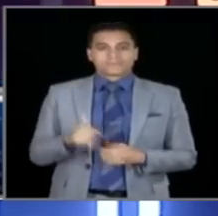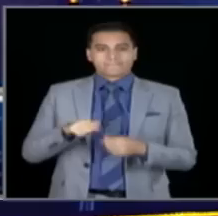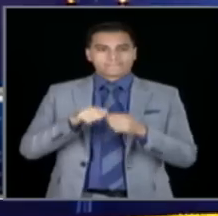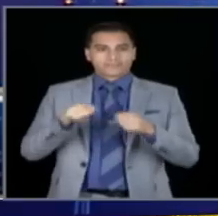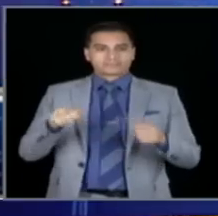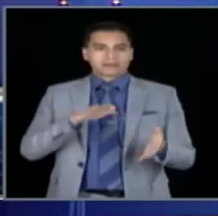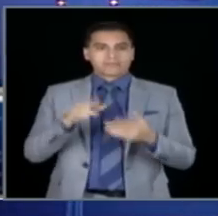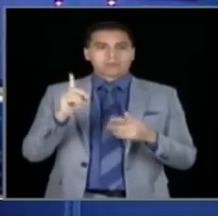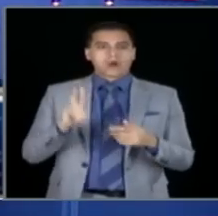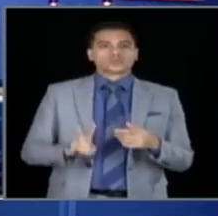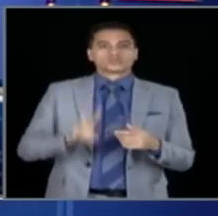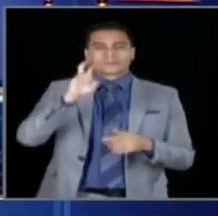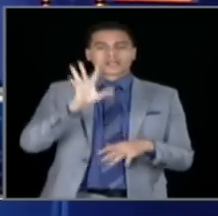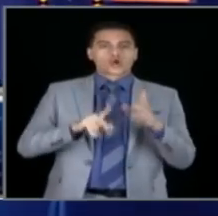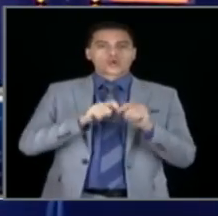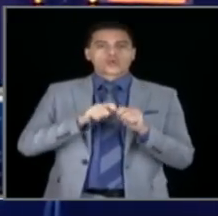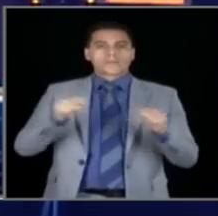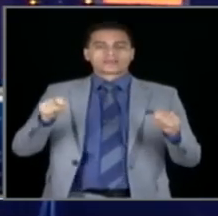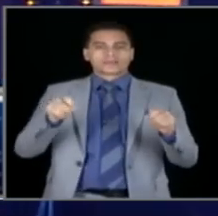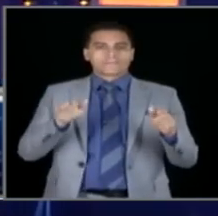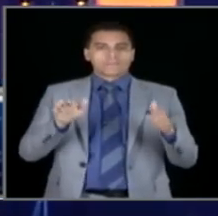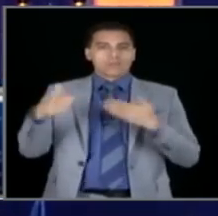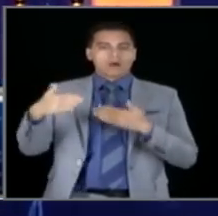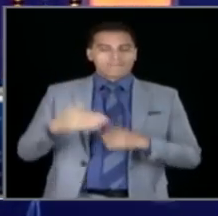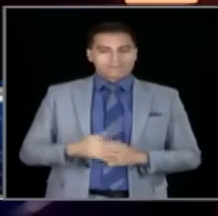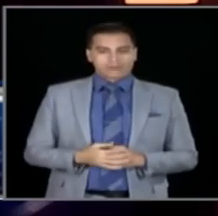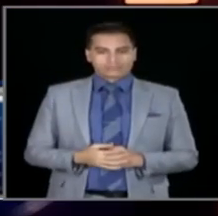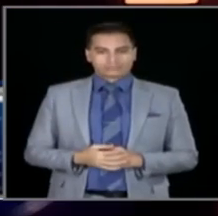مساحتها 71 كيلومتر مربع،